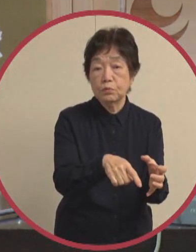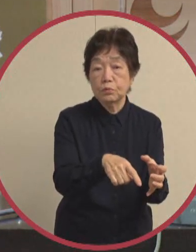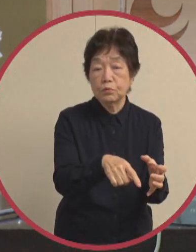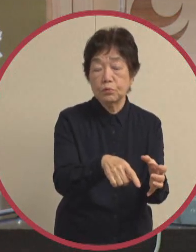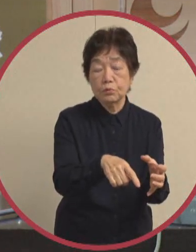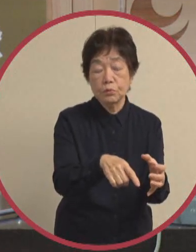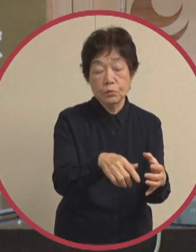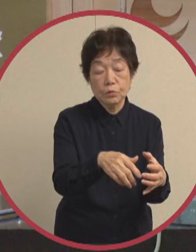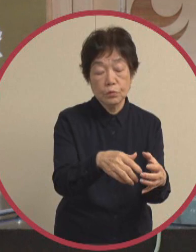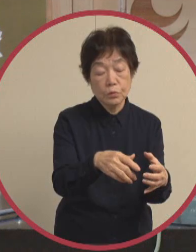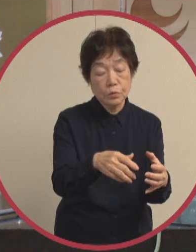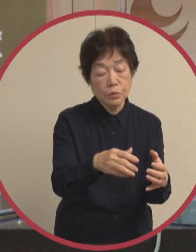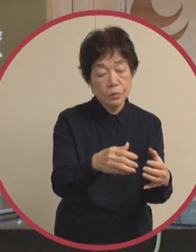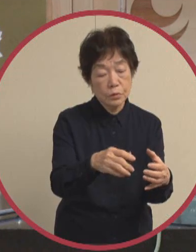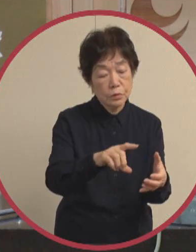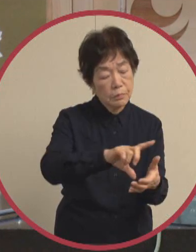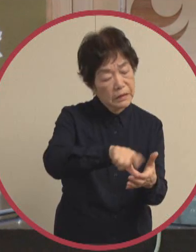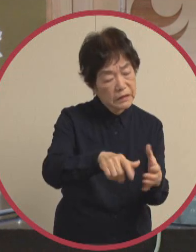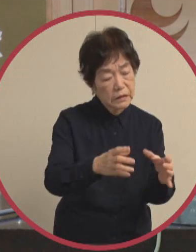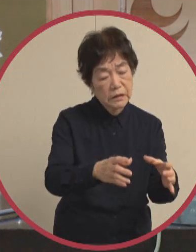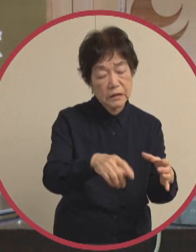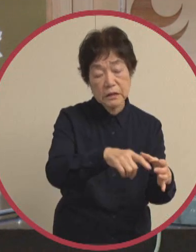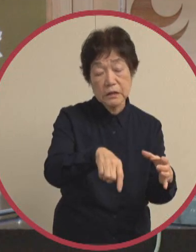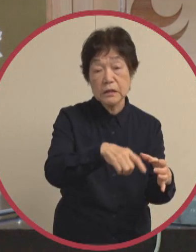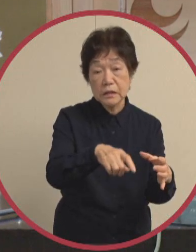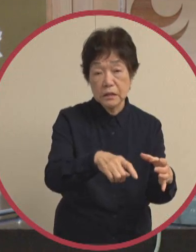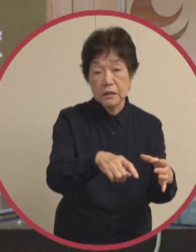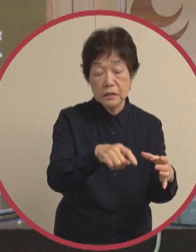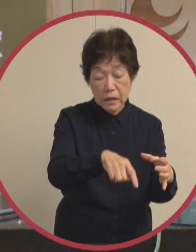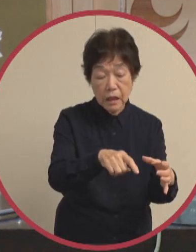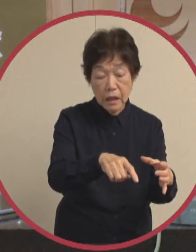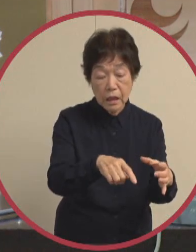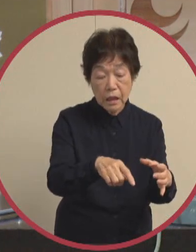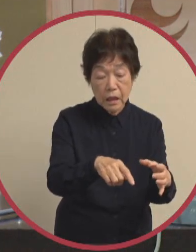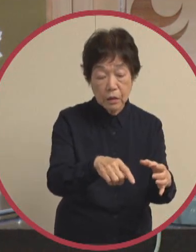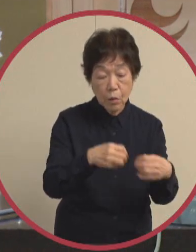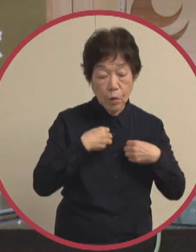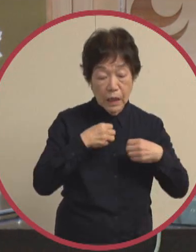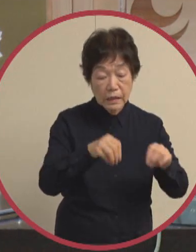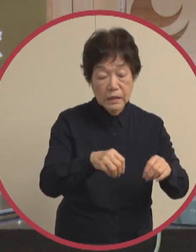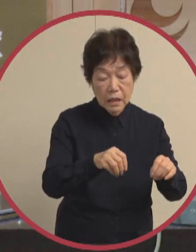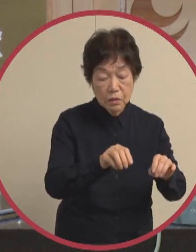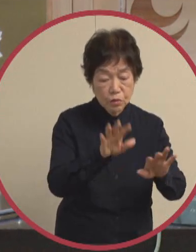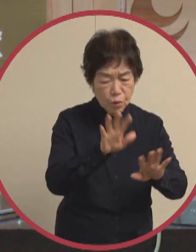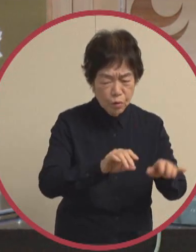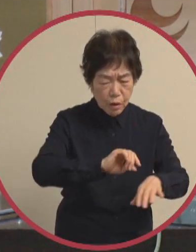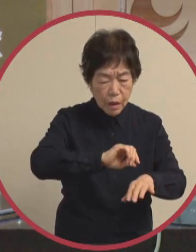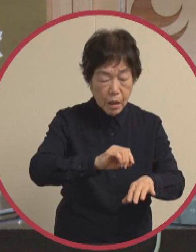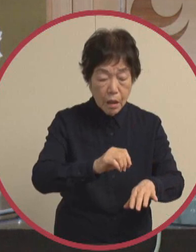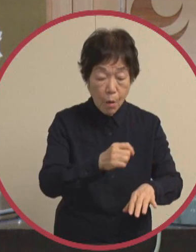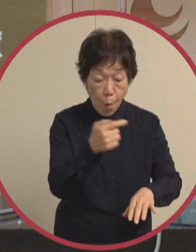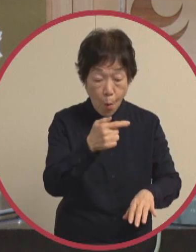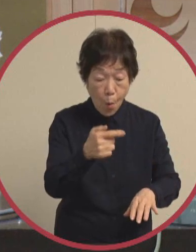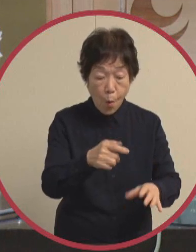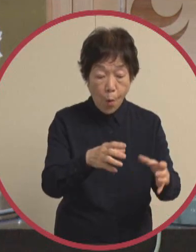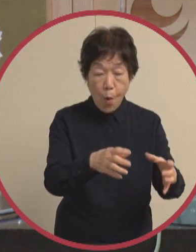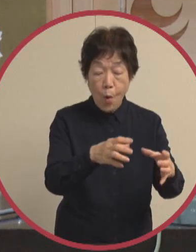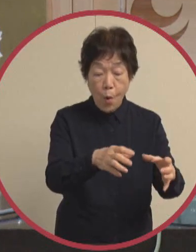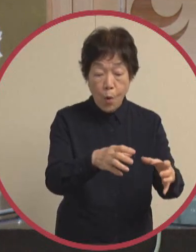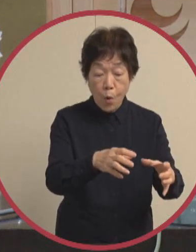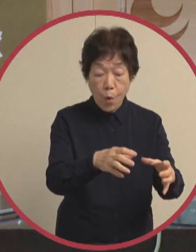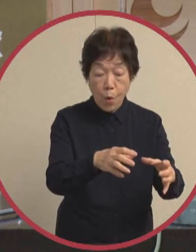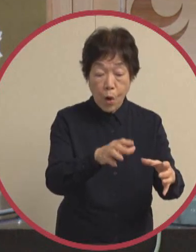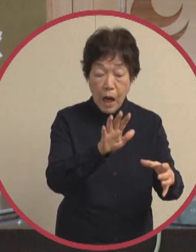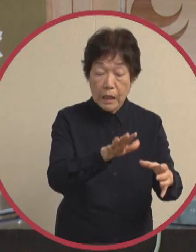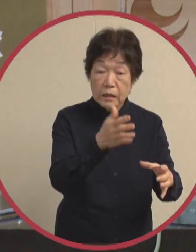あるいは小さい地区で、その感染状況が厳しいっていうところがあったか